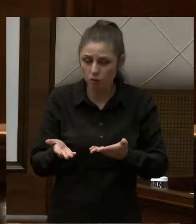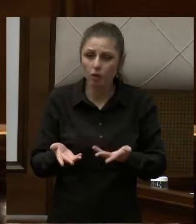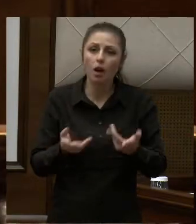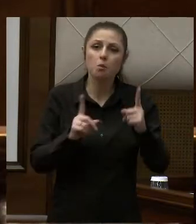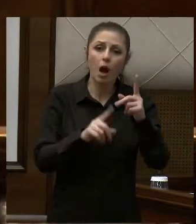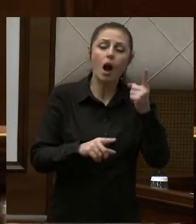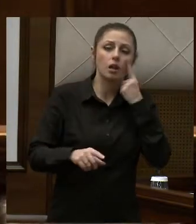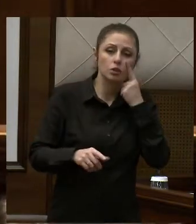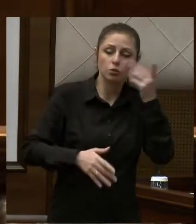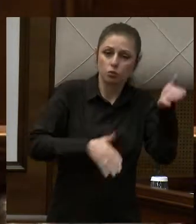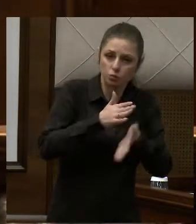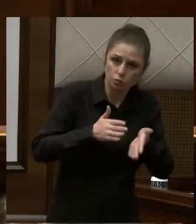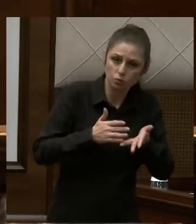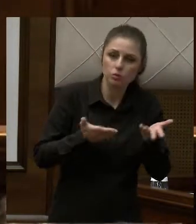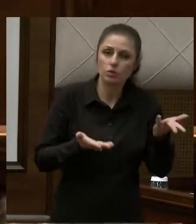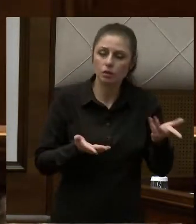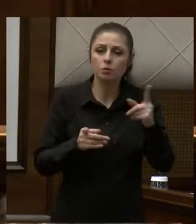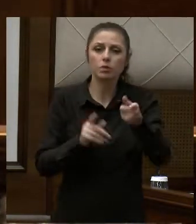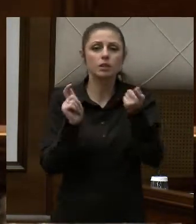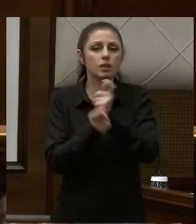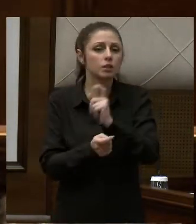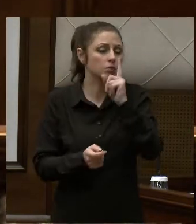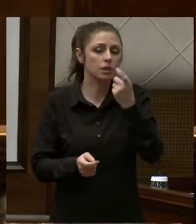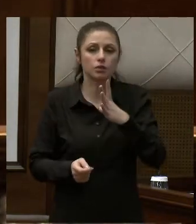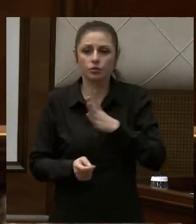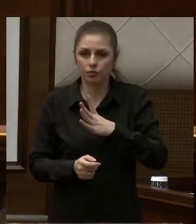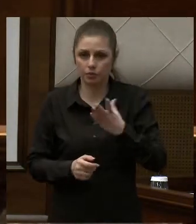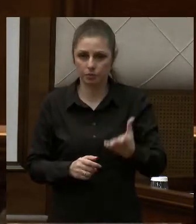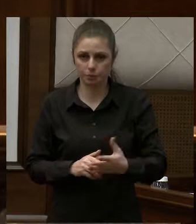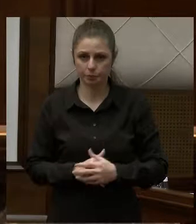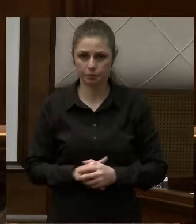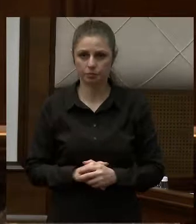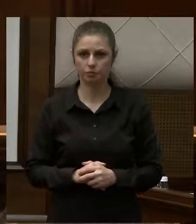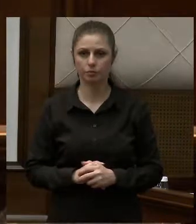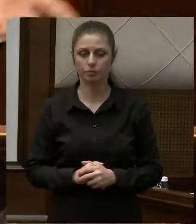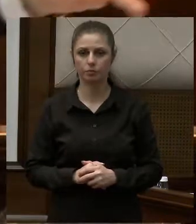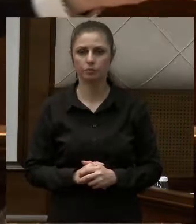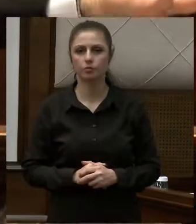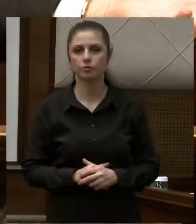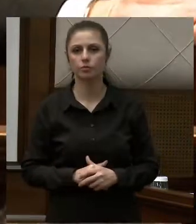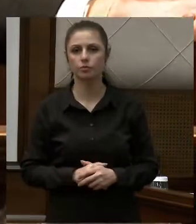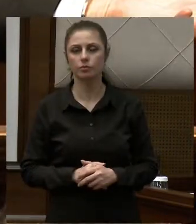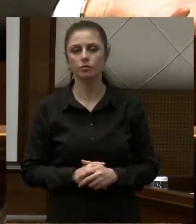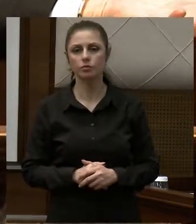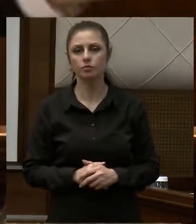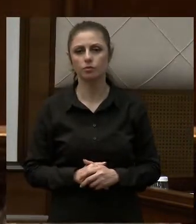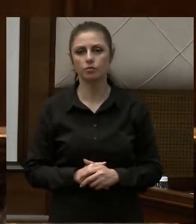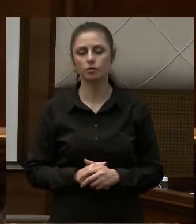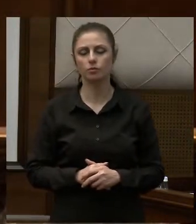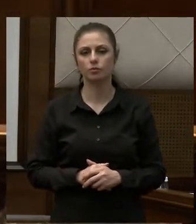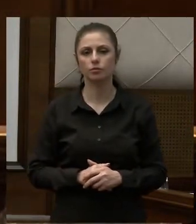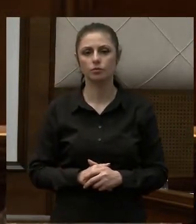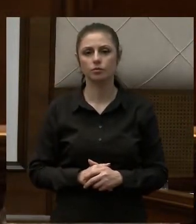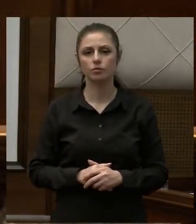Mustafa Kemal'dir, ya da Atatürk'tür. Gazi Mustafa, Emicem'in teyzesinin oğlu,